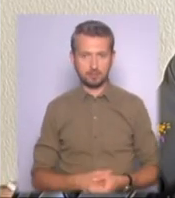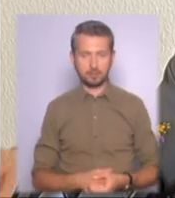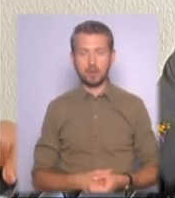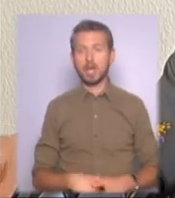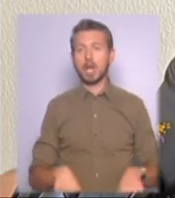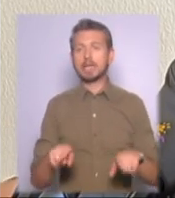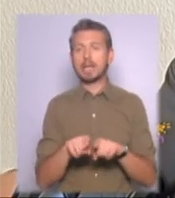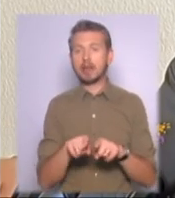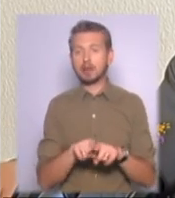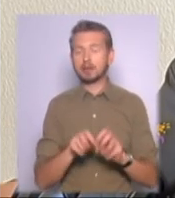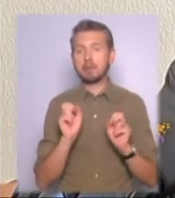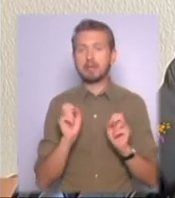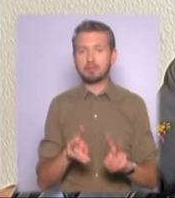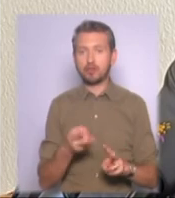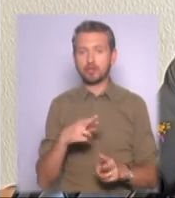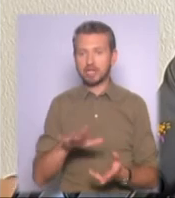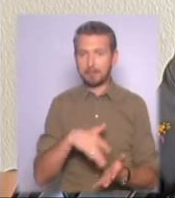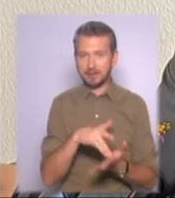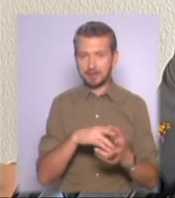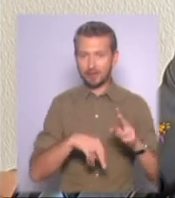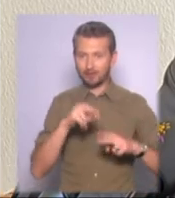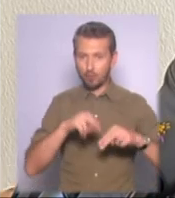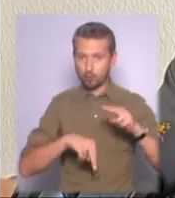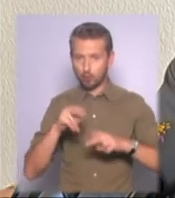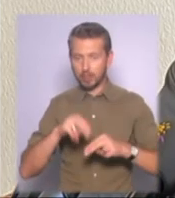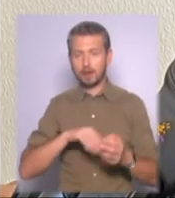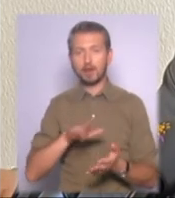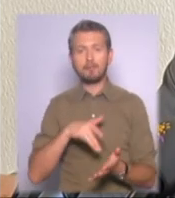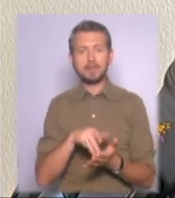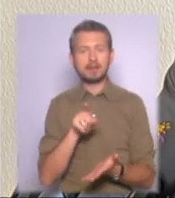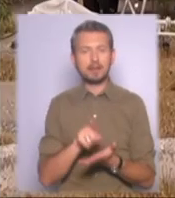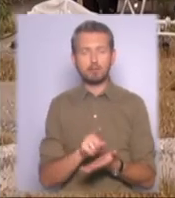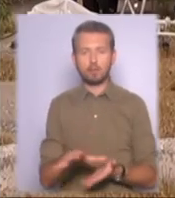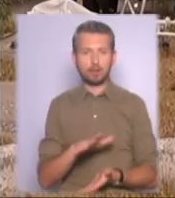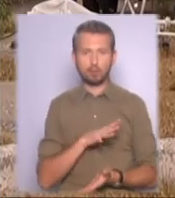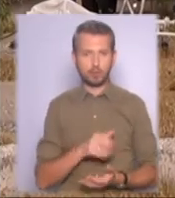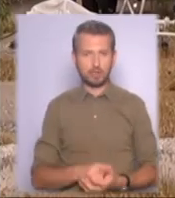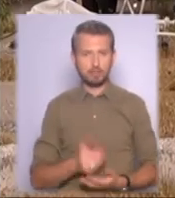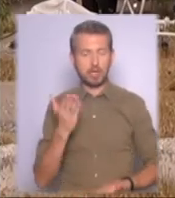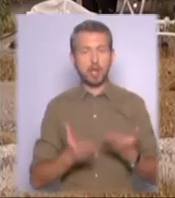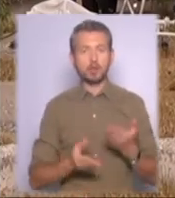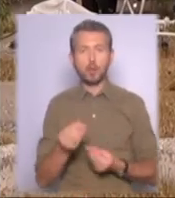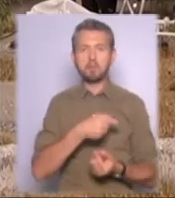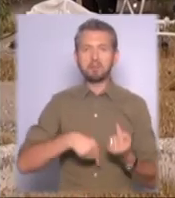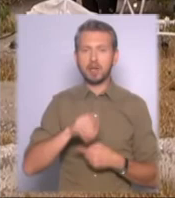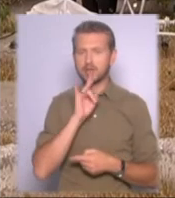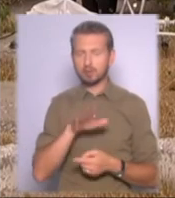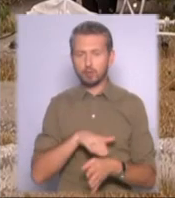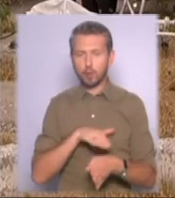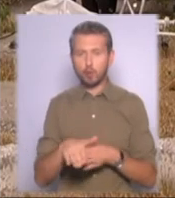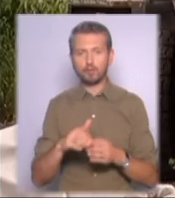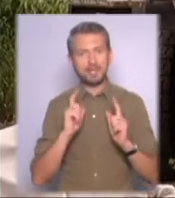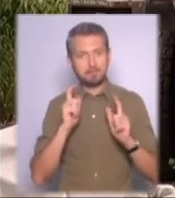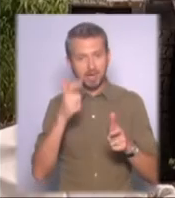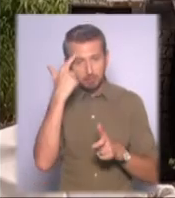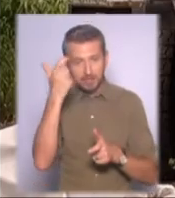Таких небезпечних для міста споруд в місті не повинно бути. Якщо ж підприємці не виконуватимуть приписи та не